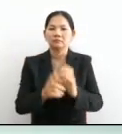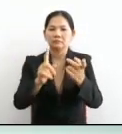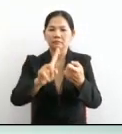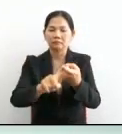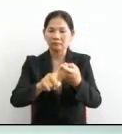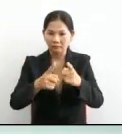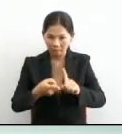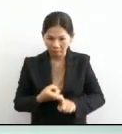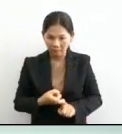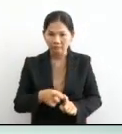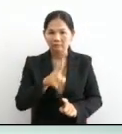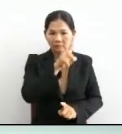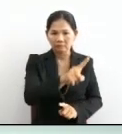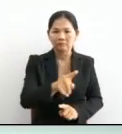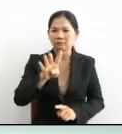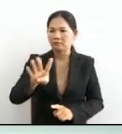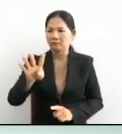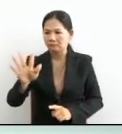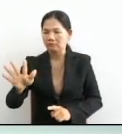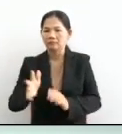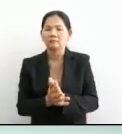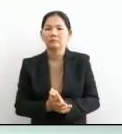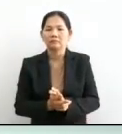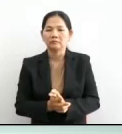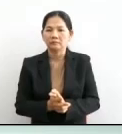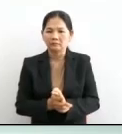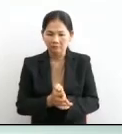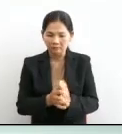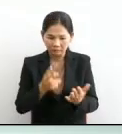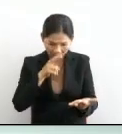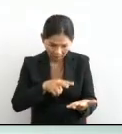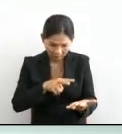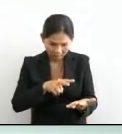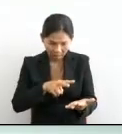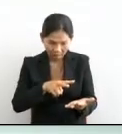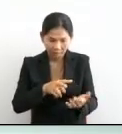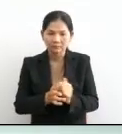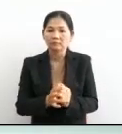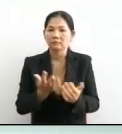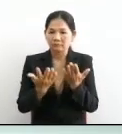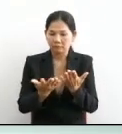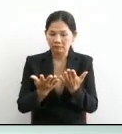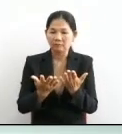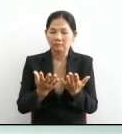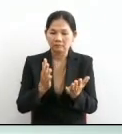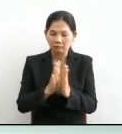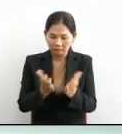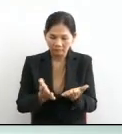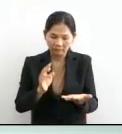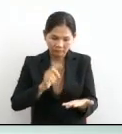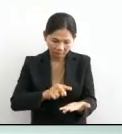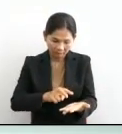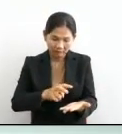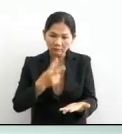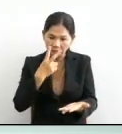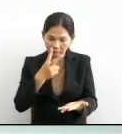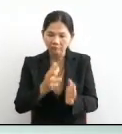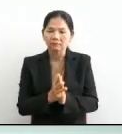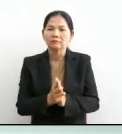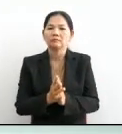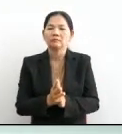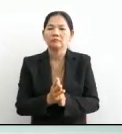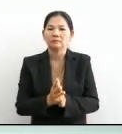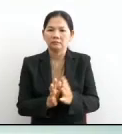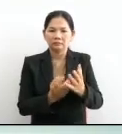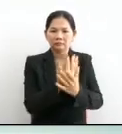mưa chả lấy nhà kêu an ở con chả tiêm tuột đừng ăn cái con chăm tiêm tuột nhà con sập hơi con nhà con chả đầm nắm